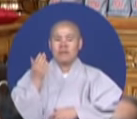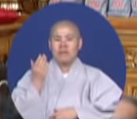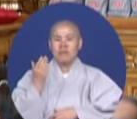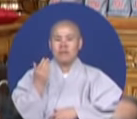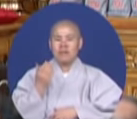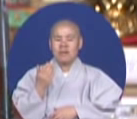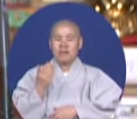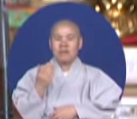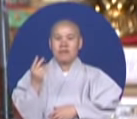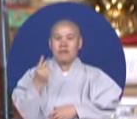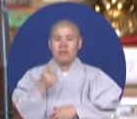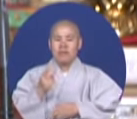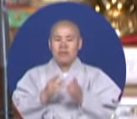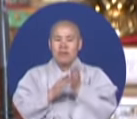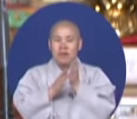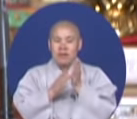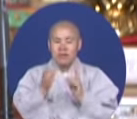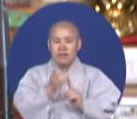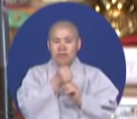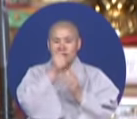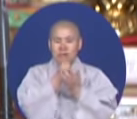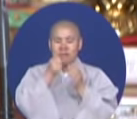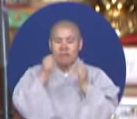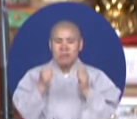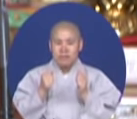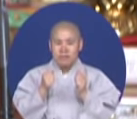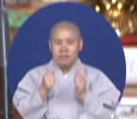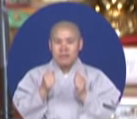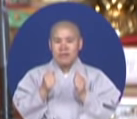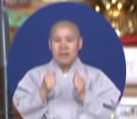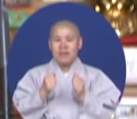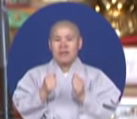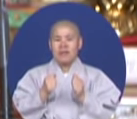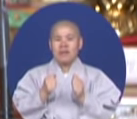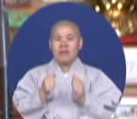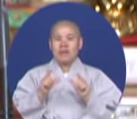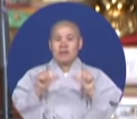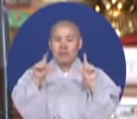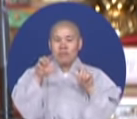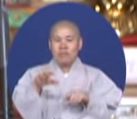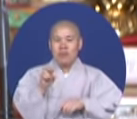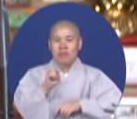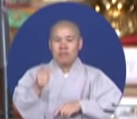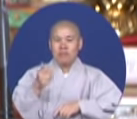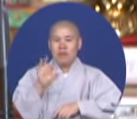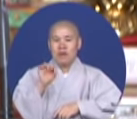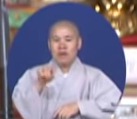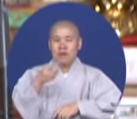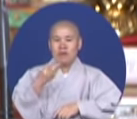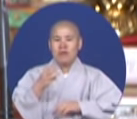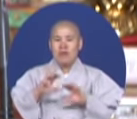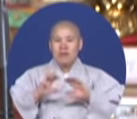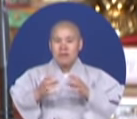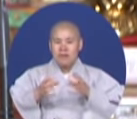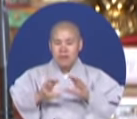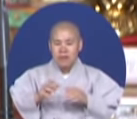또 약사열애불이 계시는 저 동방 만월세계 만월도량이